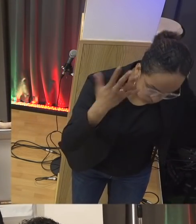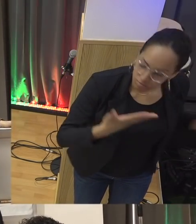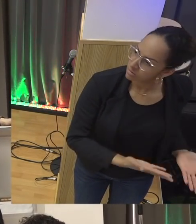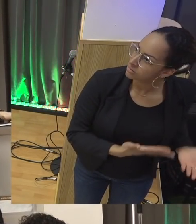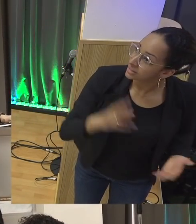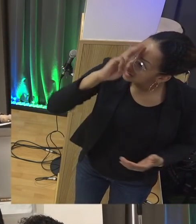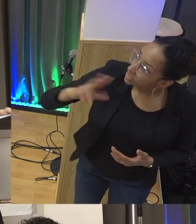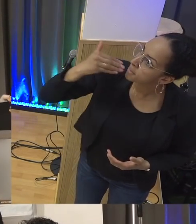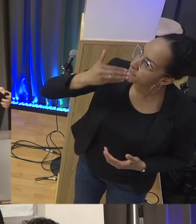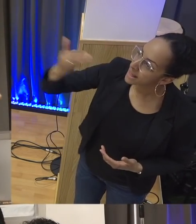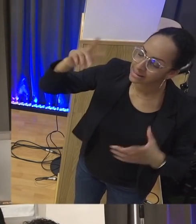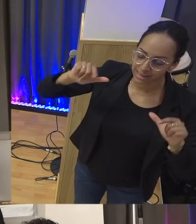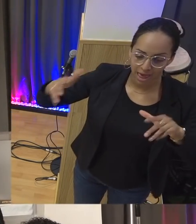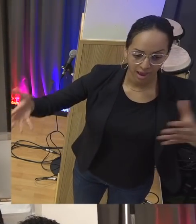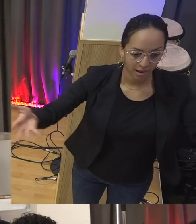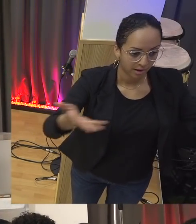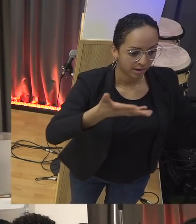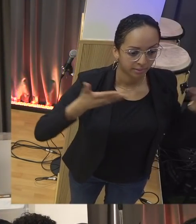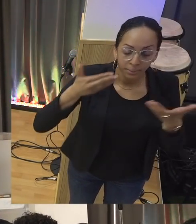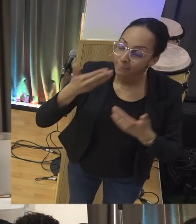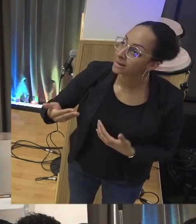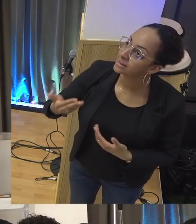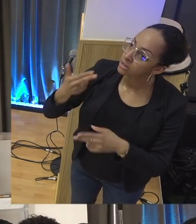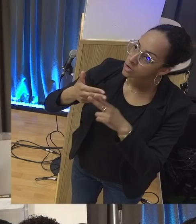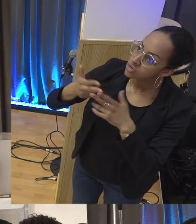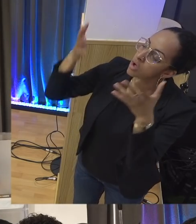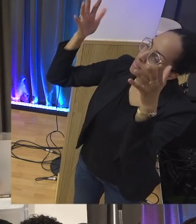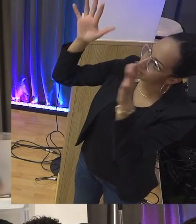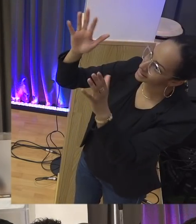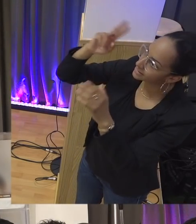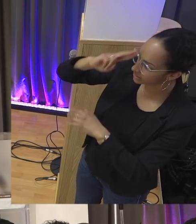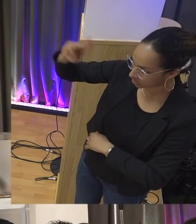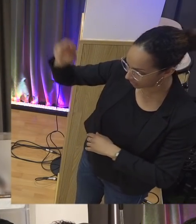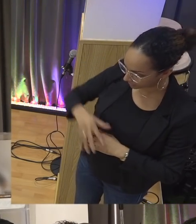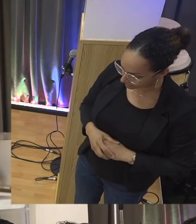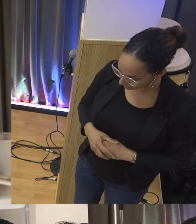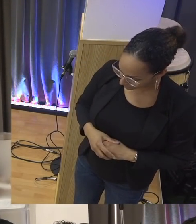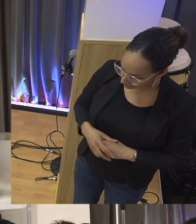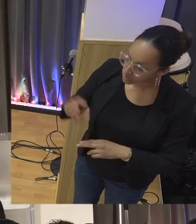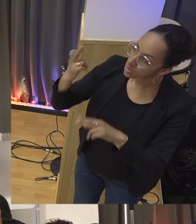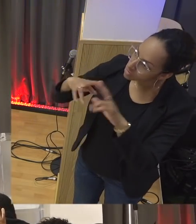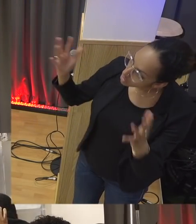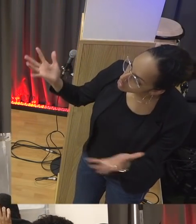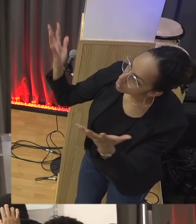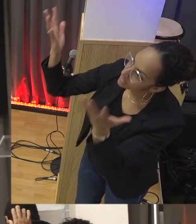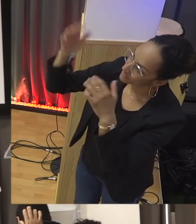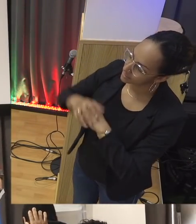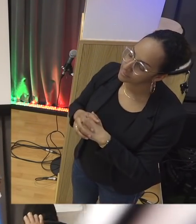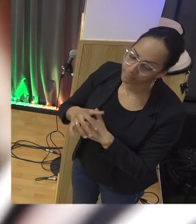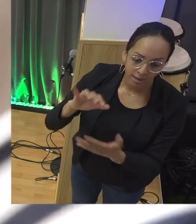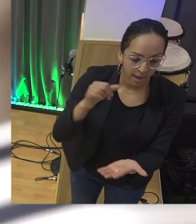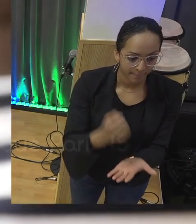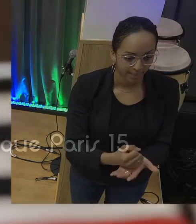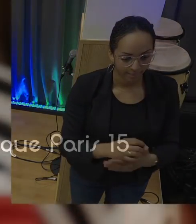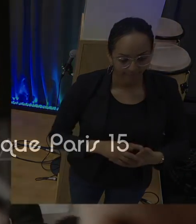Seigneur, merci pour ta présence ce matin. Que ton nom soit béni, Seigneur Jésus. Que ton nom soit glorifié, Père. Amen.